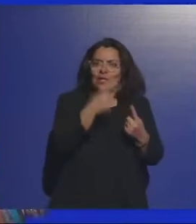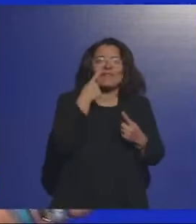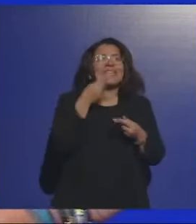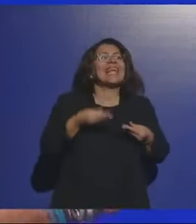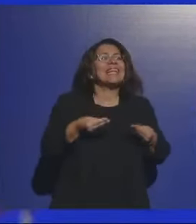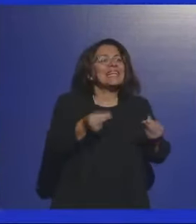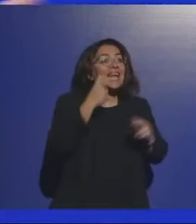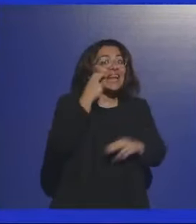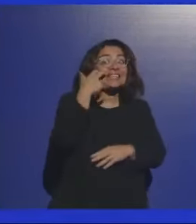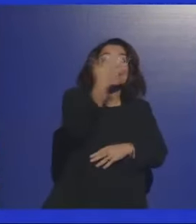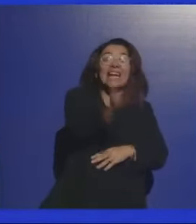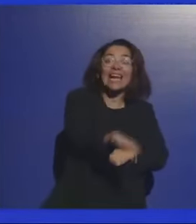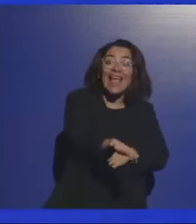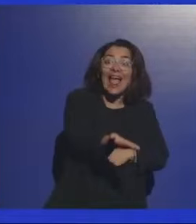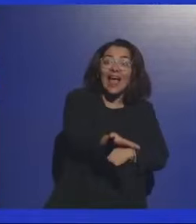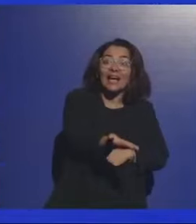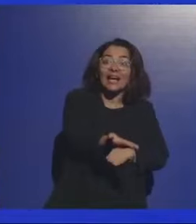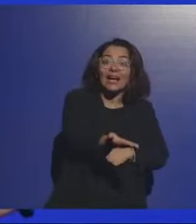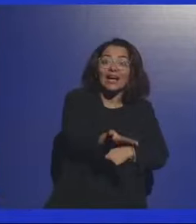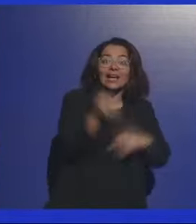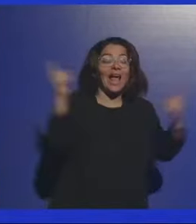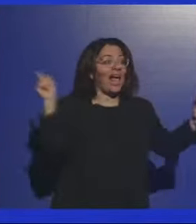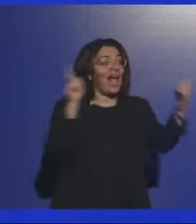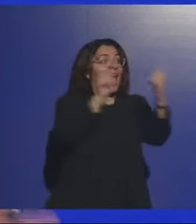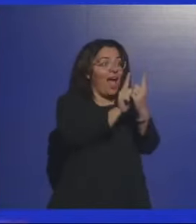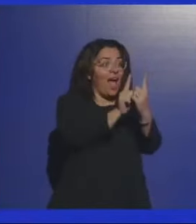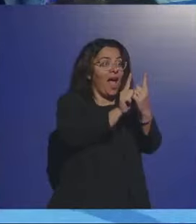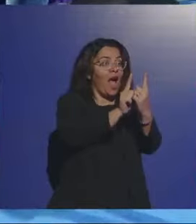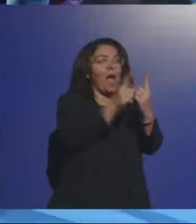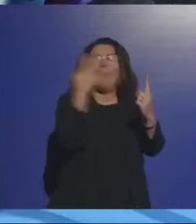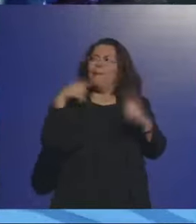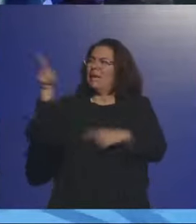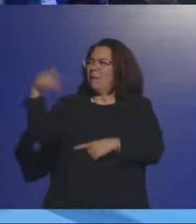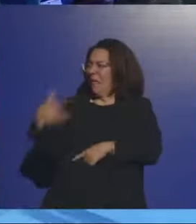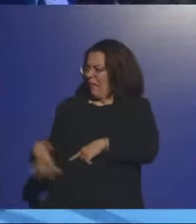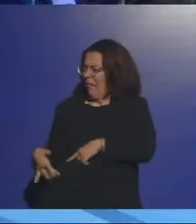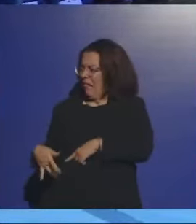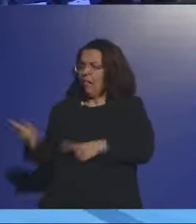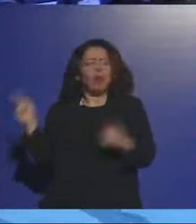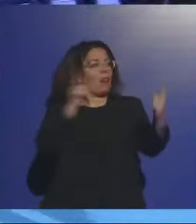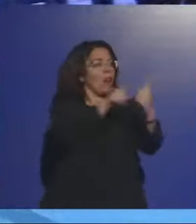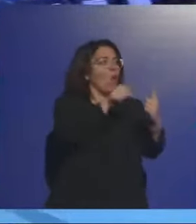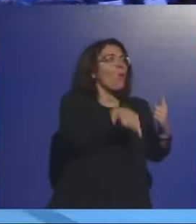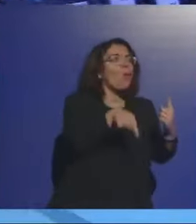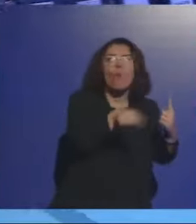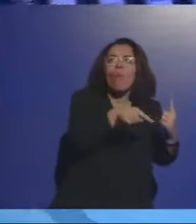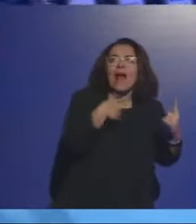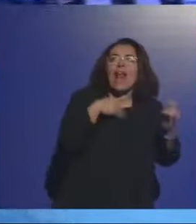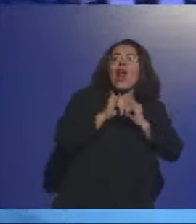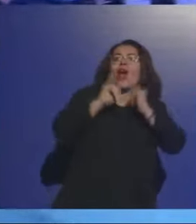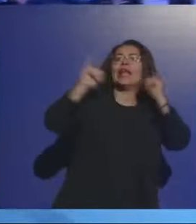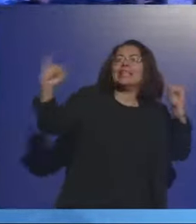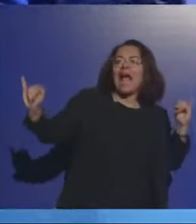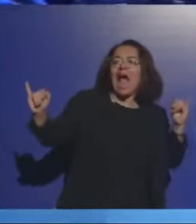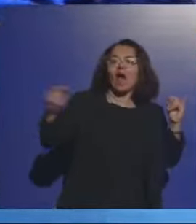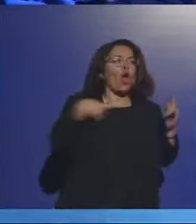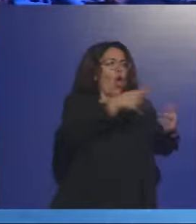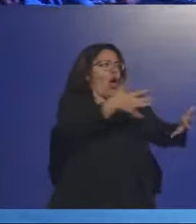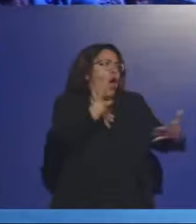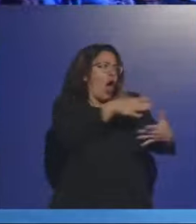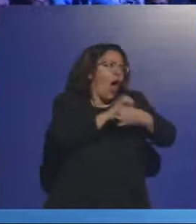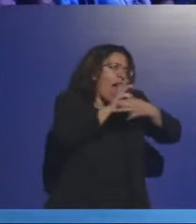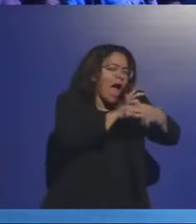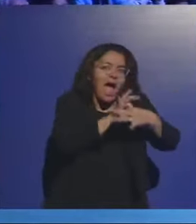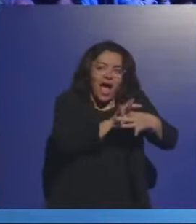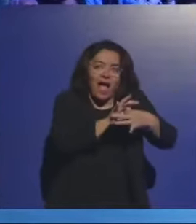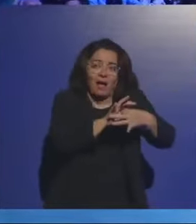straniera automaticamente quelli che non si sopportavano si riscoprono fratelli tutto qua di conseguenza la diversità e la cosa